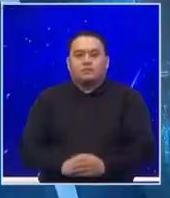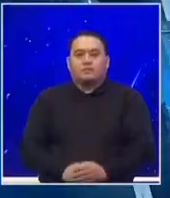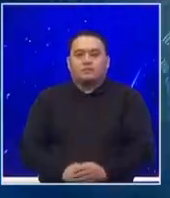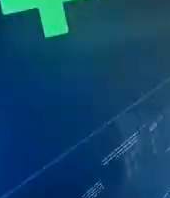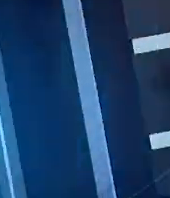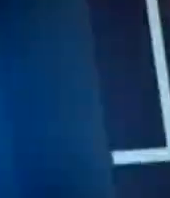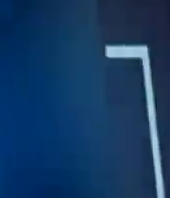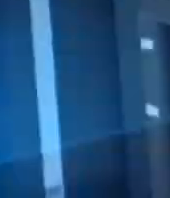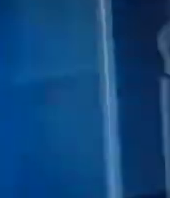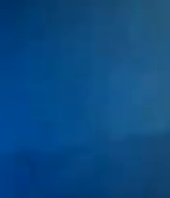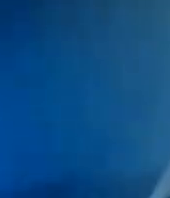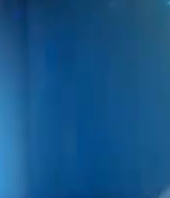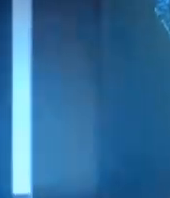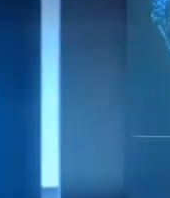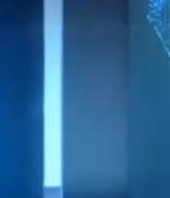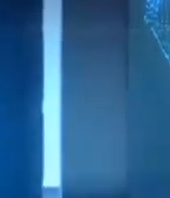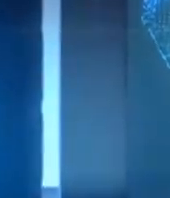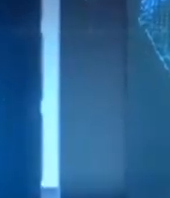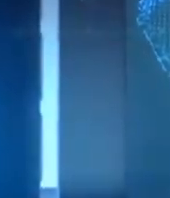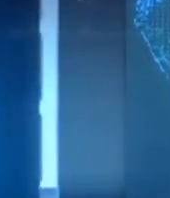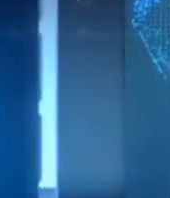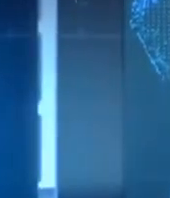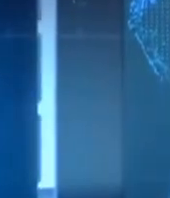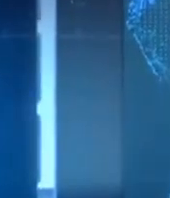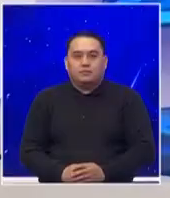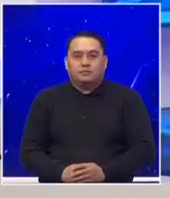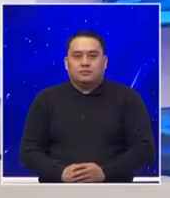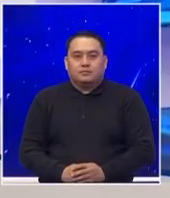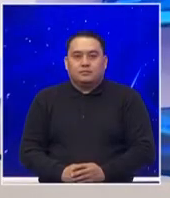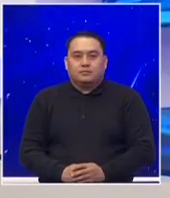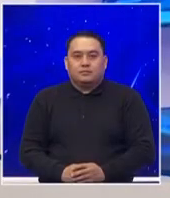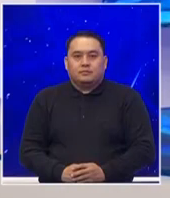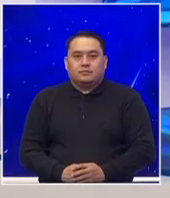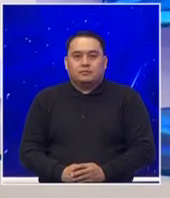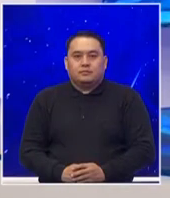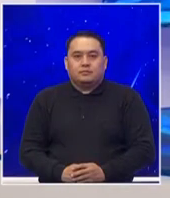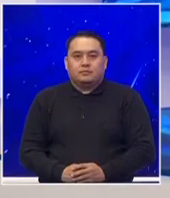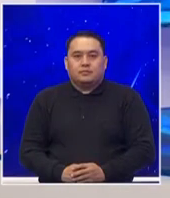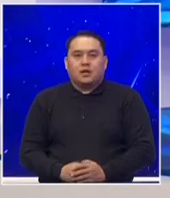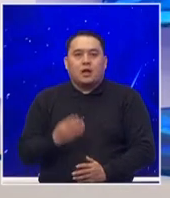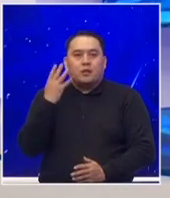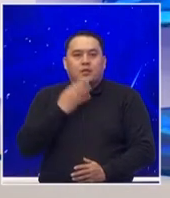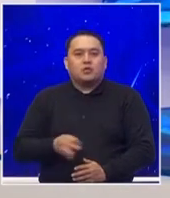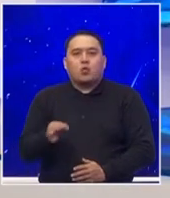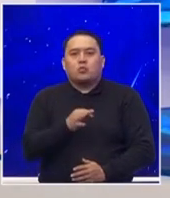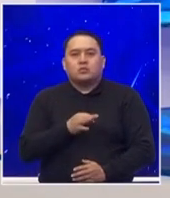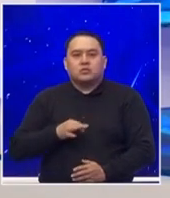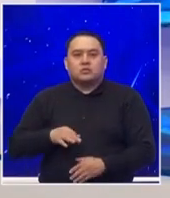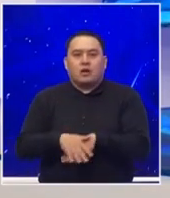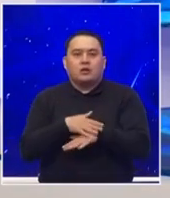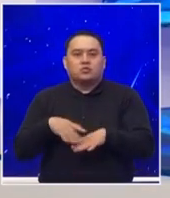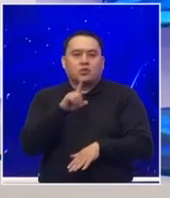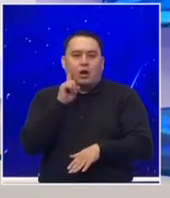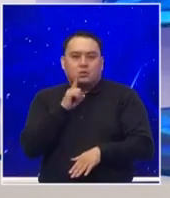Мұхамеджан, Абзал Нүсіп, Жетісу арнасы, Талдықорған. Өз таңдауыңды жаса, жетісулық аға буын өкілдері мен